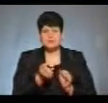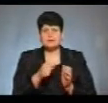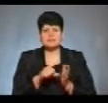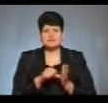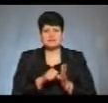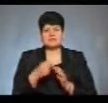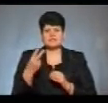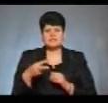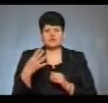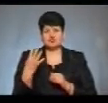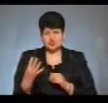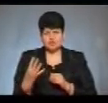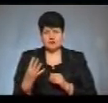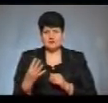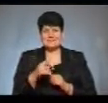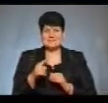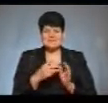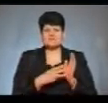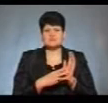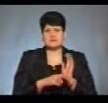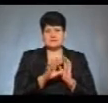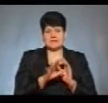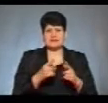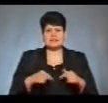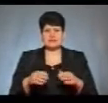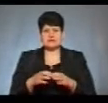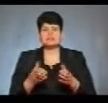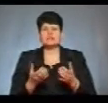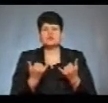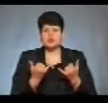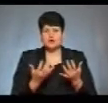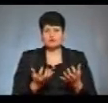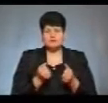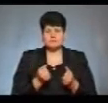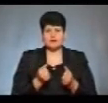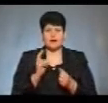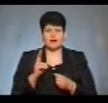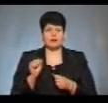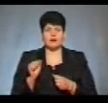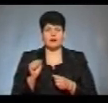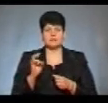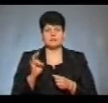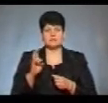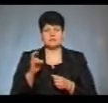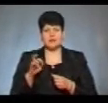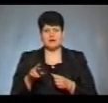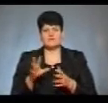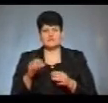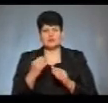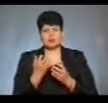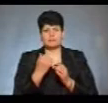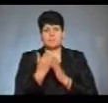представники 24 з 85 дільниць. Ми сьогодні одержували канцелярські прилади, все одержали по